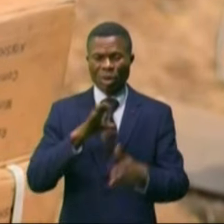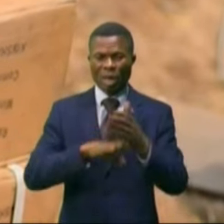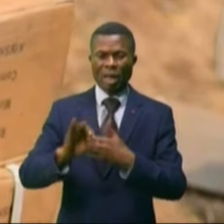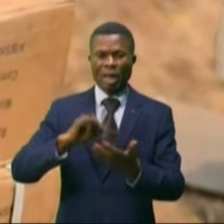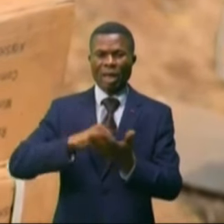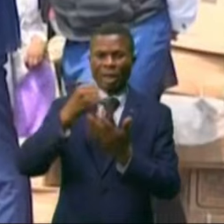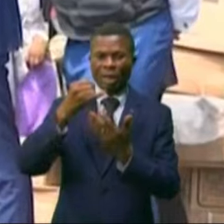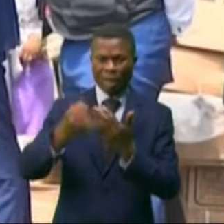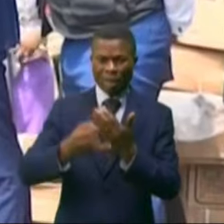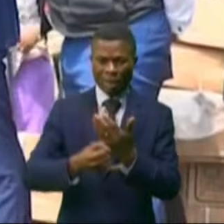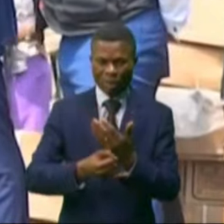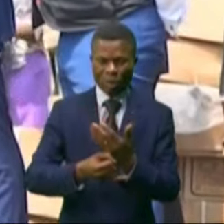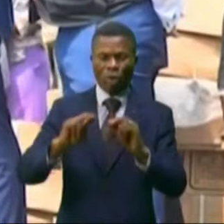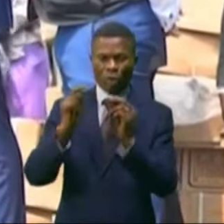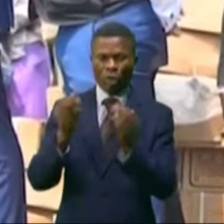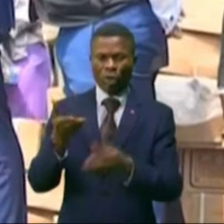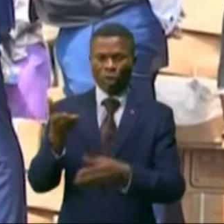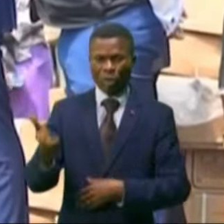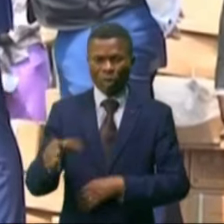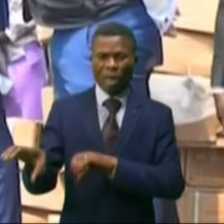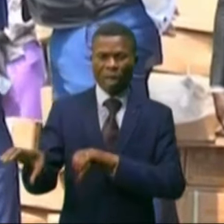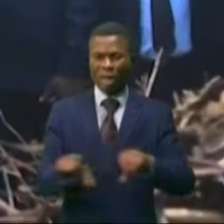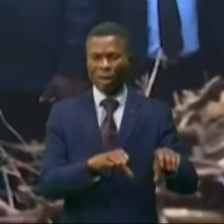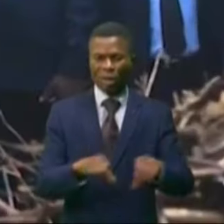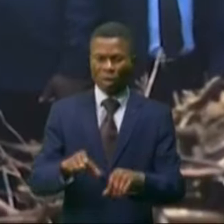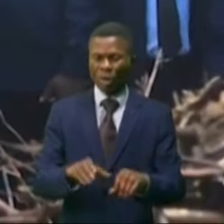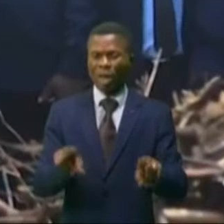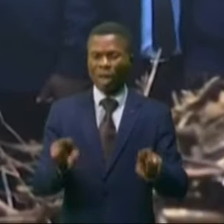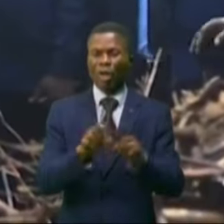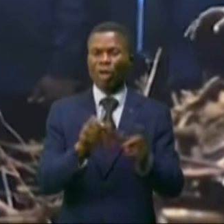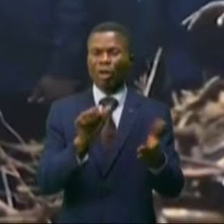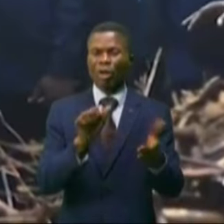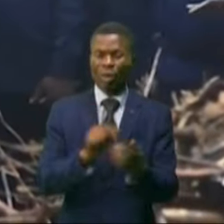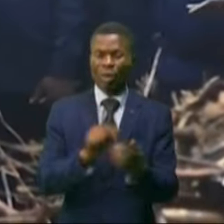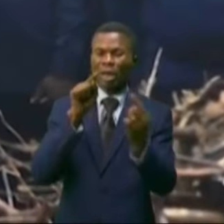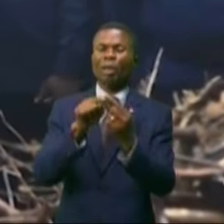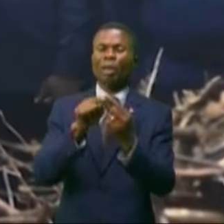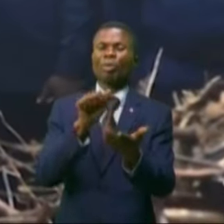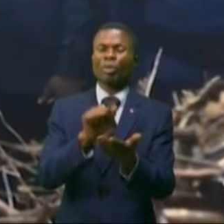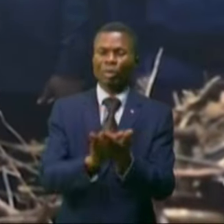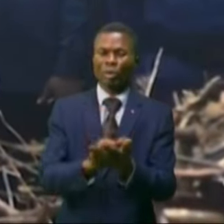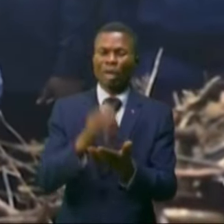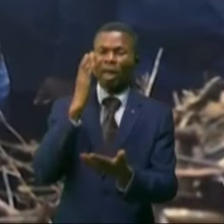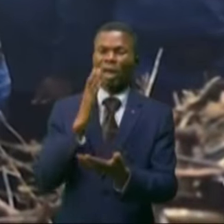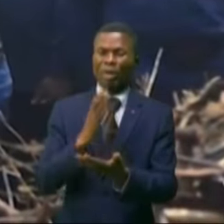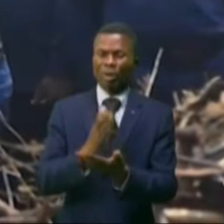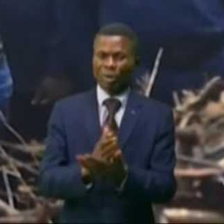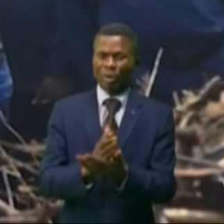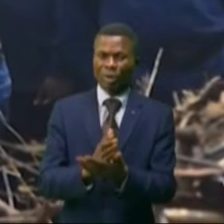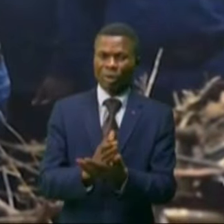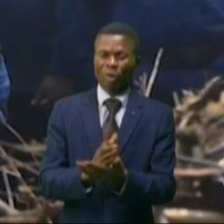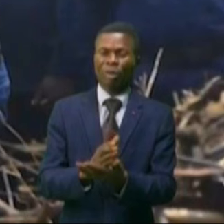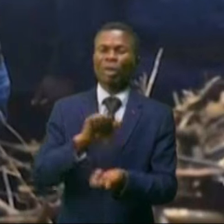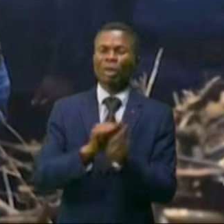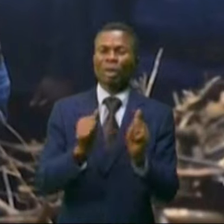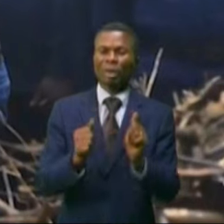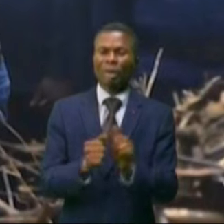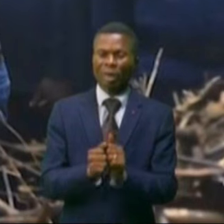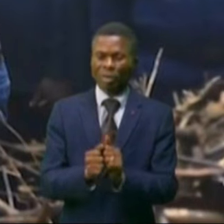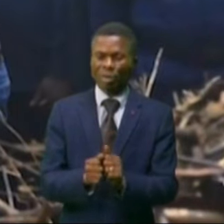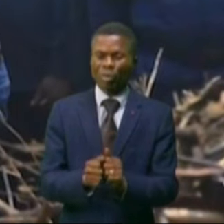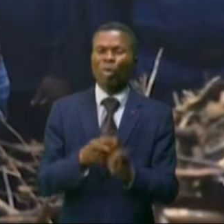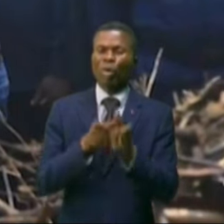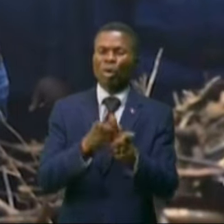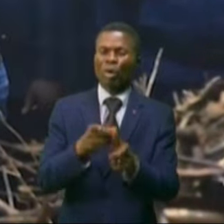antennes de sa structure. Les activités de cette journée, qui a pour objectif de lutter contre la prolifération des armes légères,